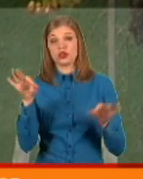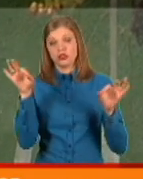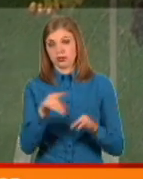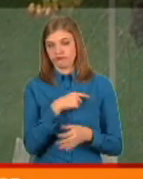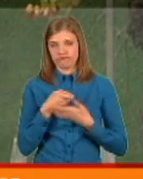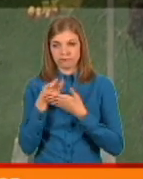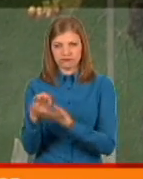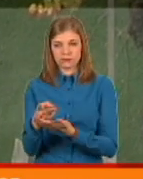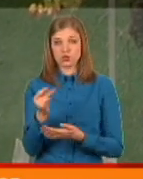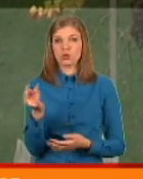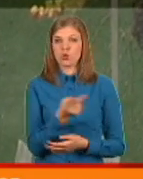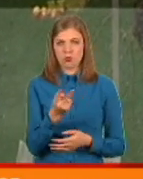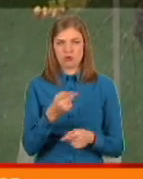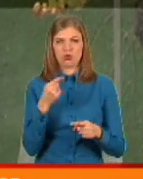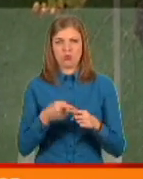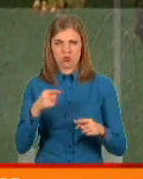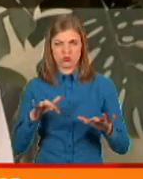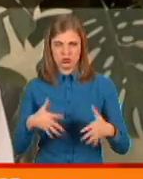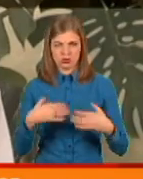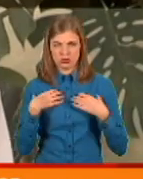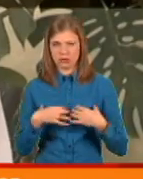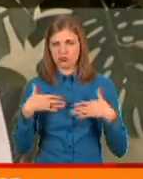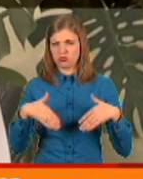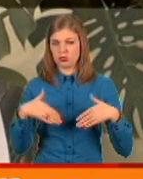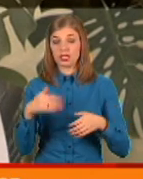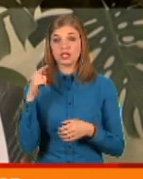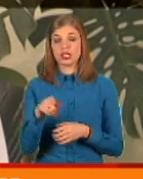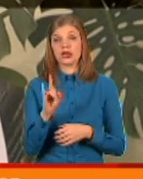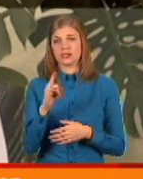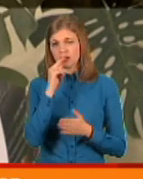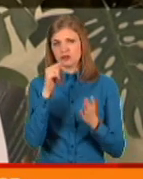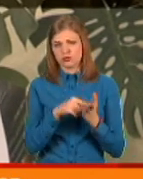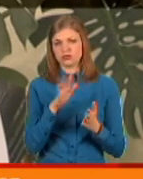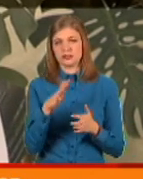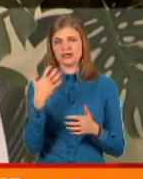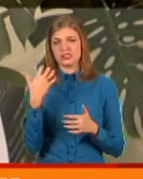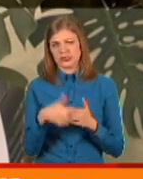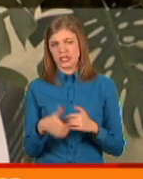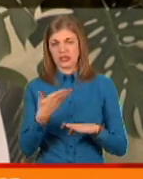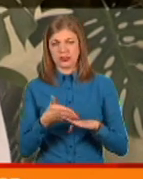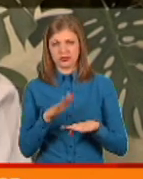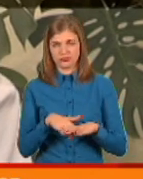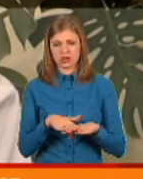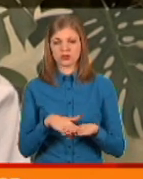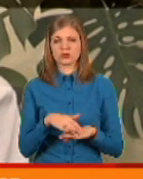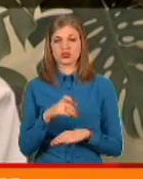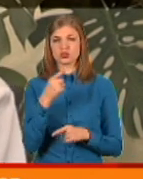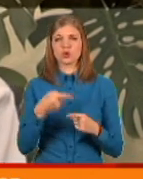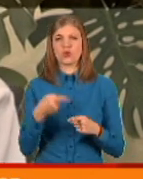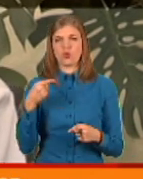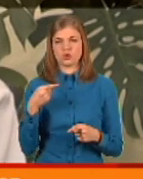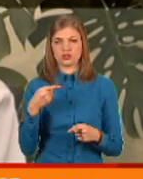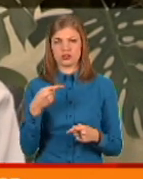терміново ушпиталили. В обох гострий бронхіт. Діти поступили в середній степені важкості з